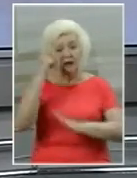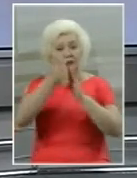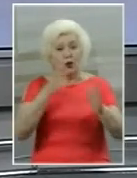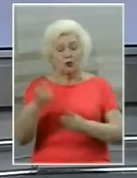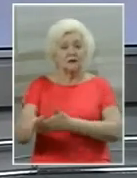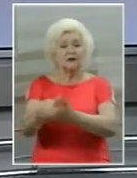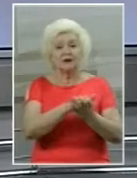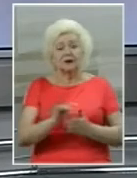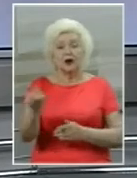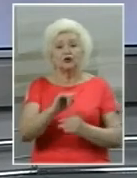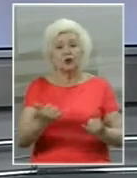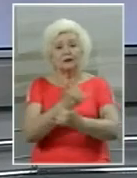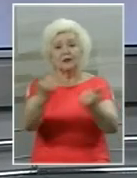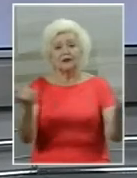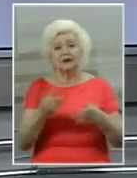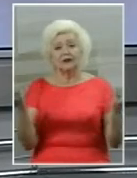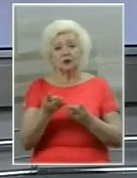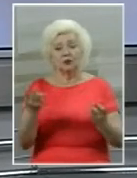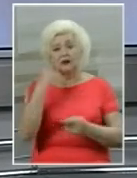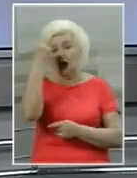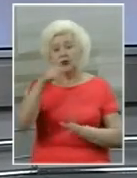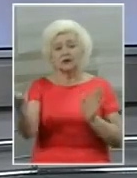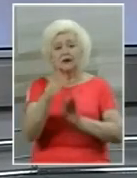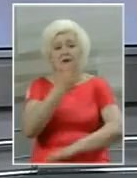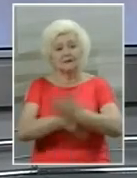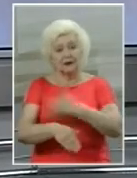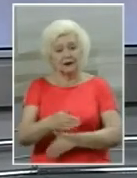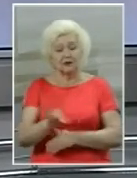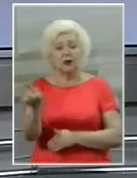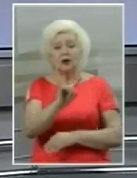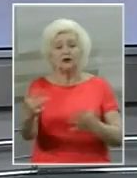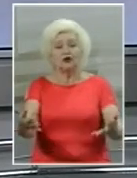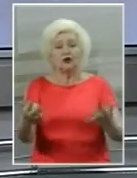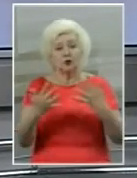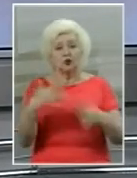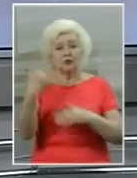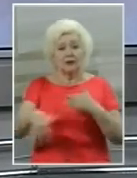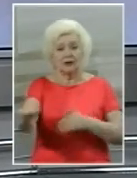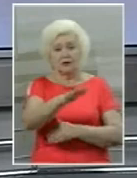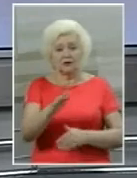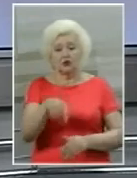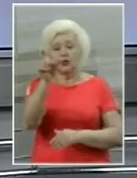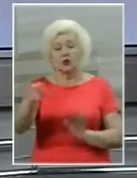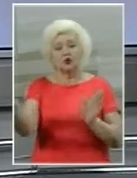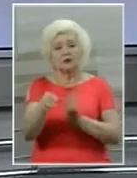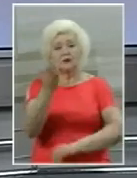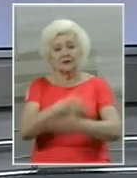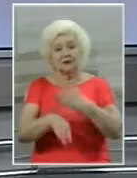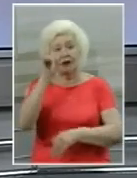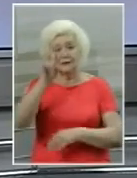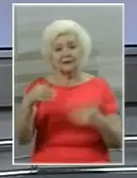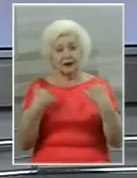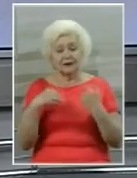обізнаності громади щодо забезпечення потреб осіб з інвалідністю. Чи доступний Херсон людям з інвалідністю, знає